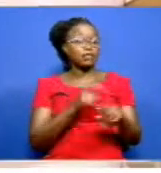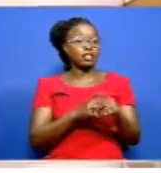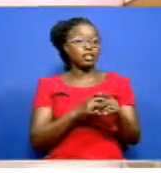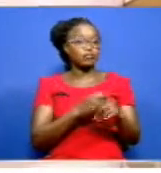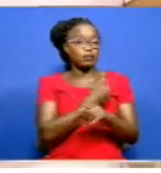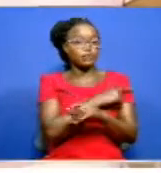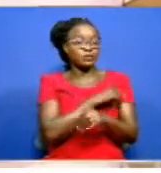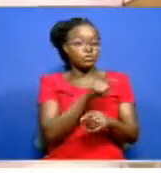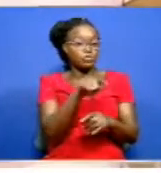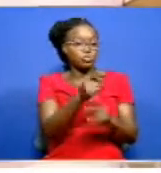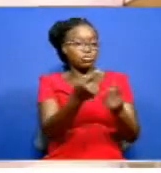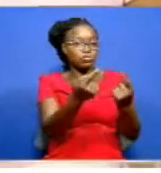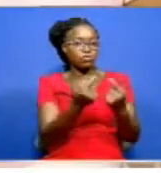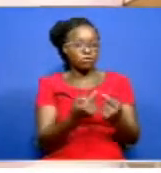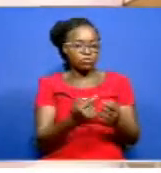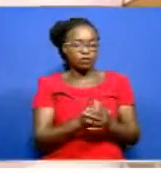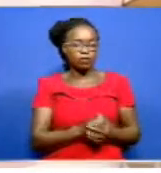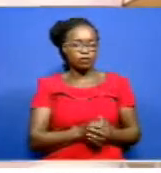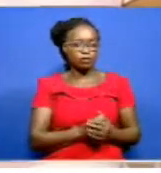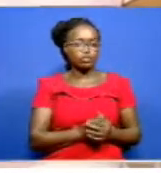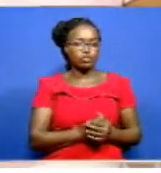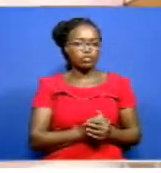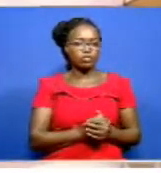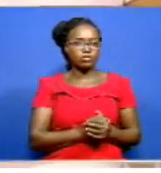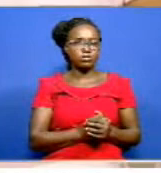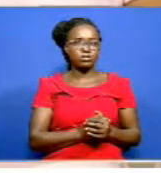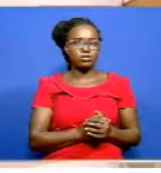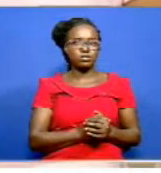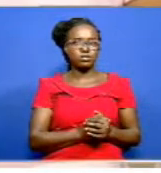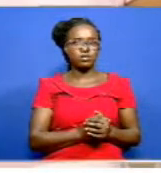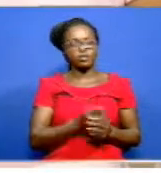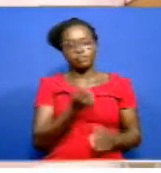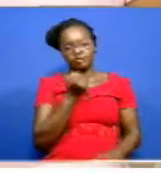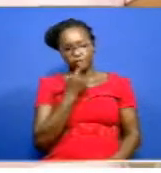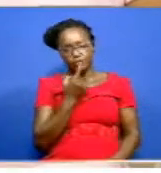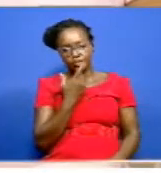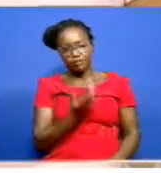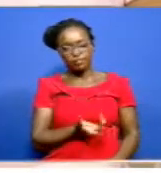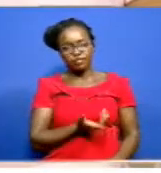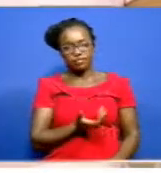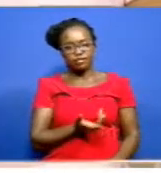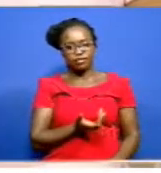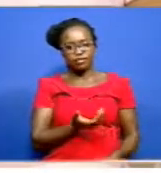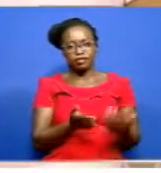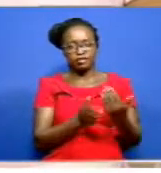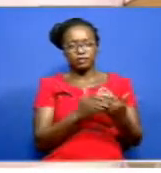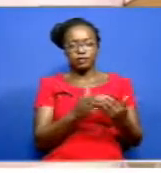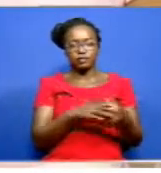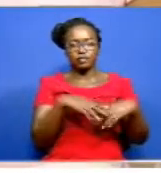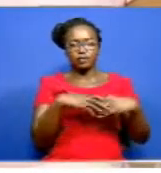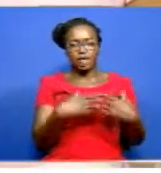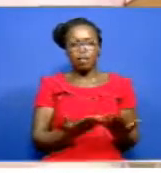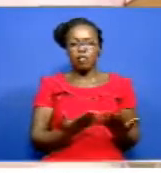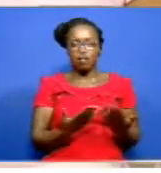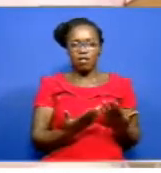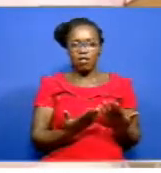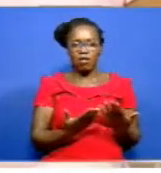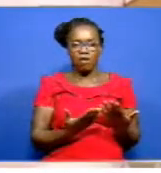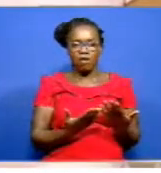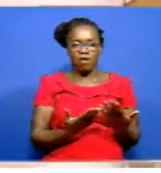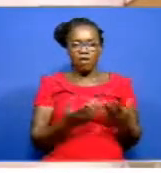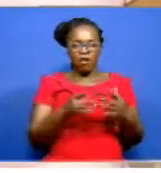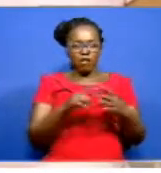yenu, nataka munieleze tiba yake, vile sasa tunaanza kumtibu mpaka